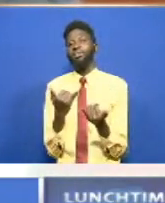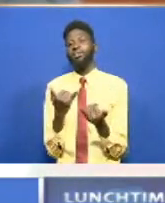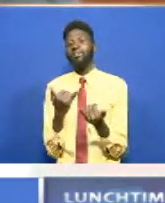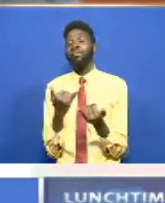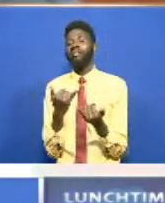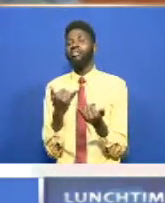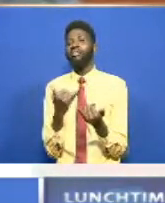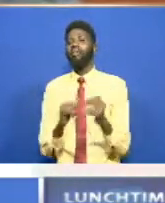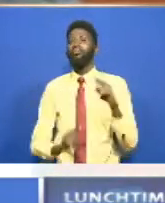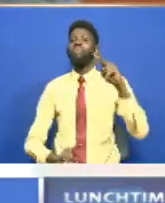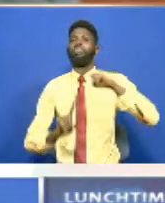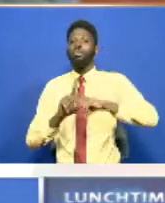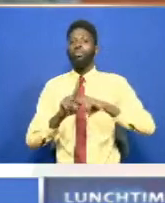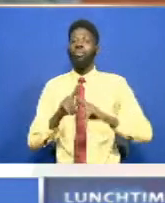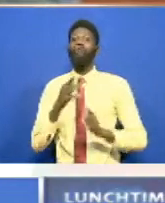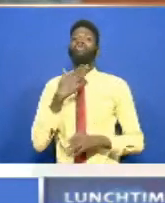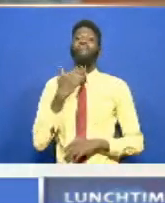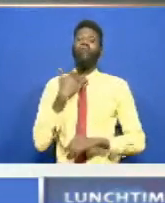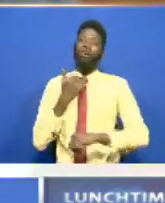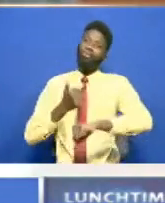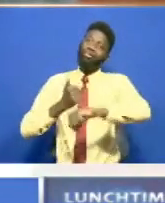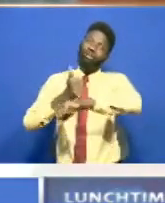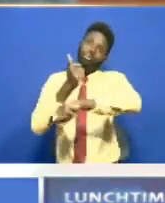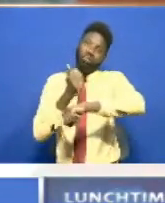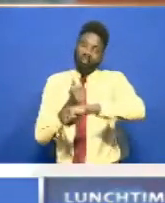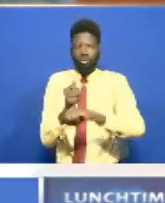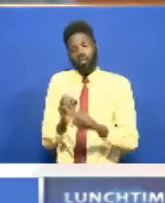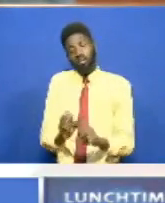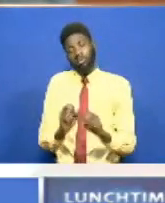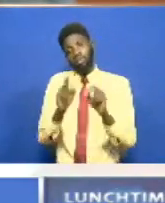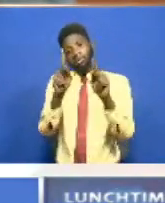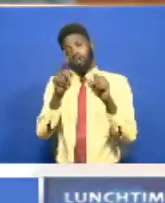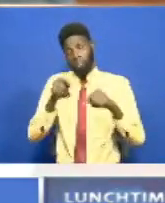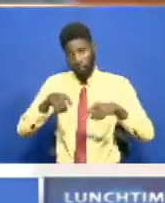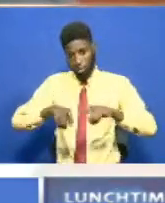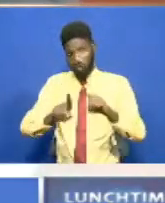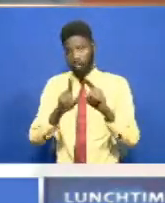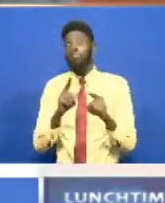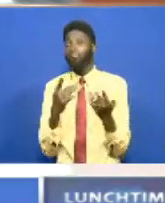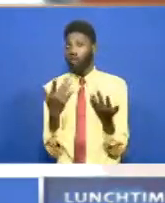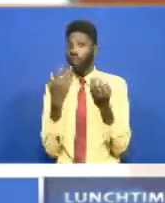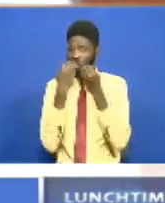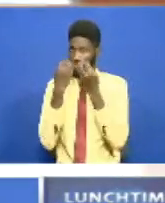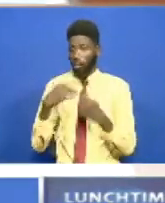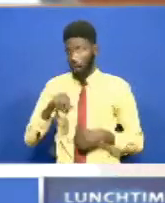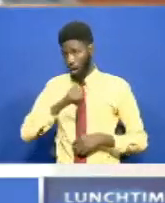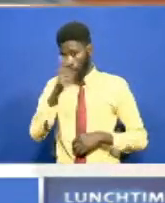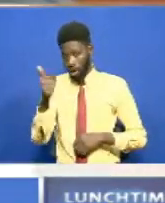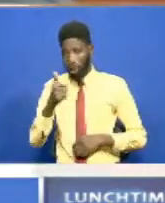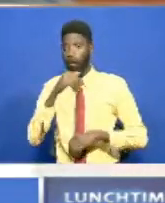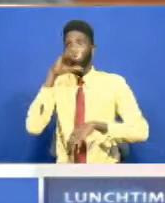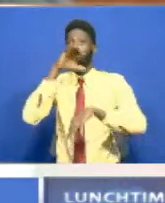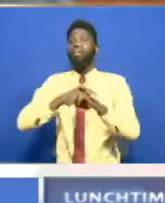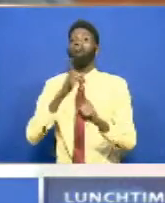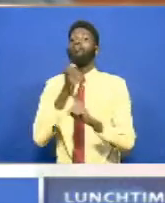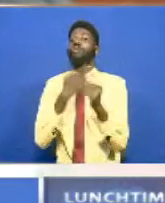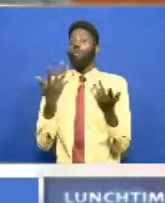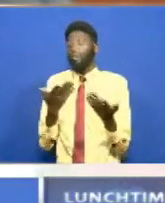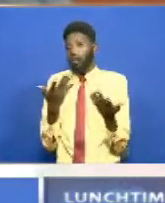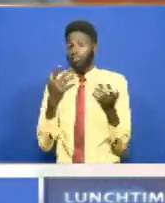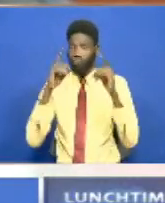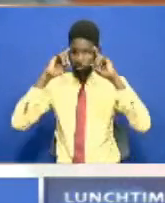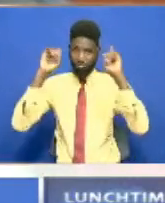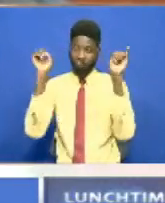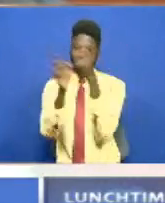mnaamua ya kwamba mtatusi yenu. Haya, mtaniambia mwingine atajitokeza wapi? Shauri yenu.